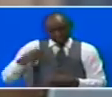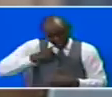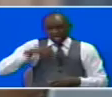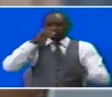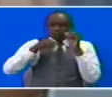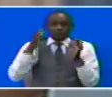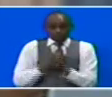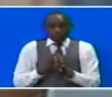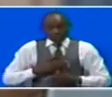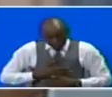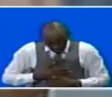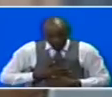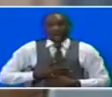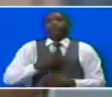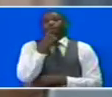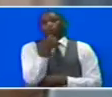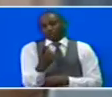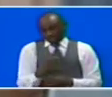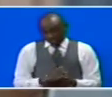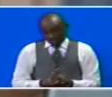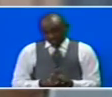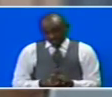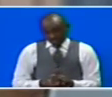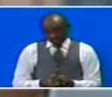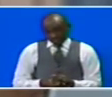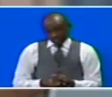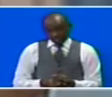Nikampigia kura mheshimiwa Daniel Toroitich Arap Moi